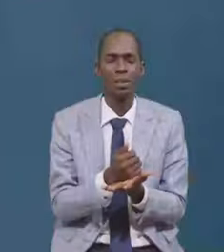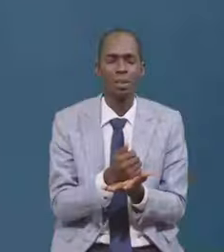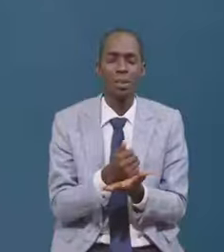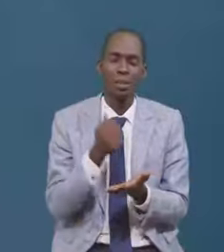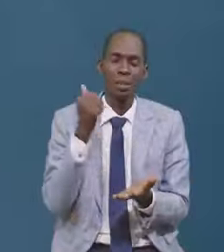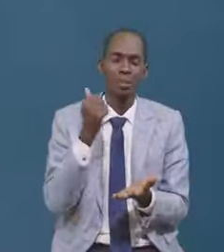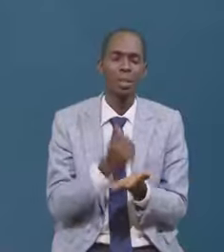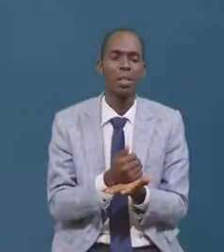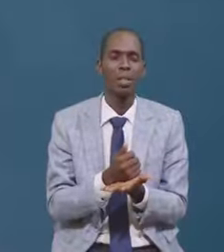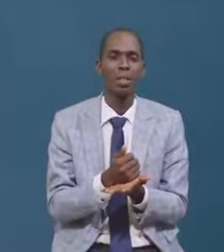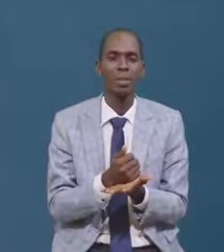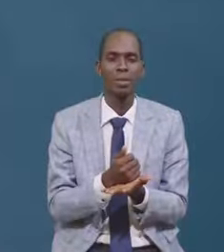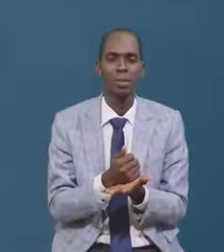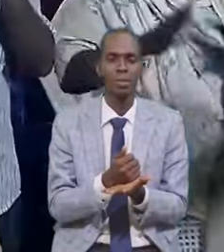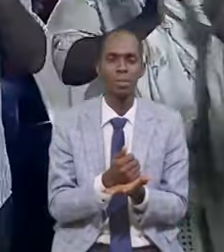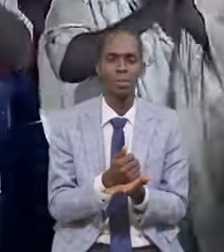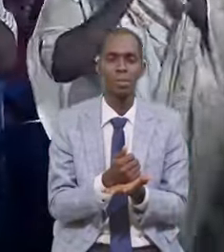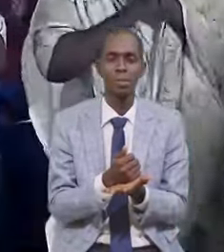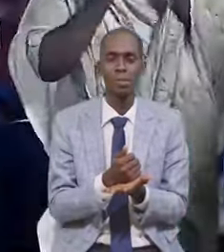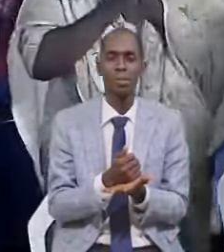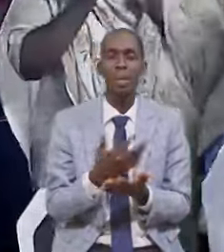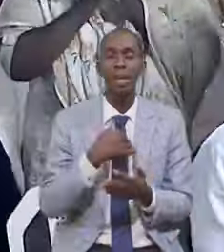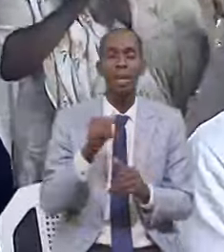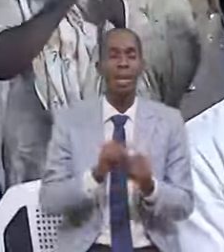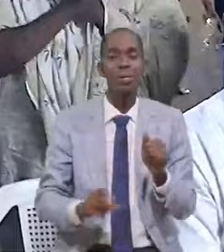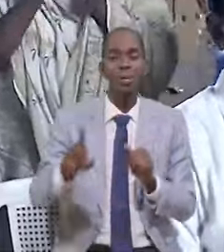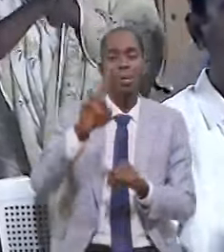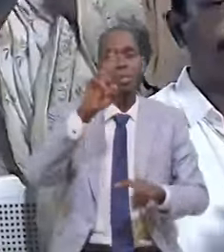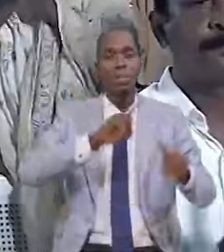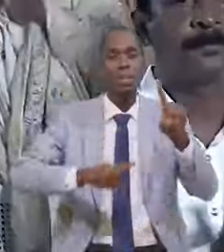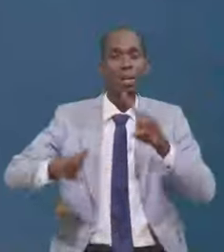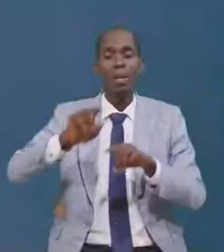ఆమేన్. గట్టిగా చెప్పకూడదు, అందరూ ఆమేన్ చెప్దామా? ఎవ్రీబడీ సే